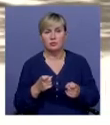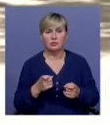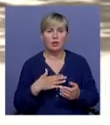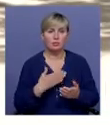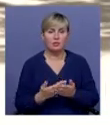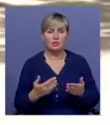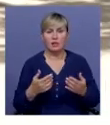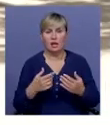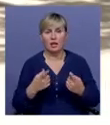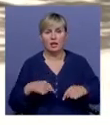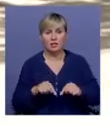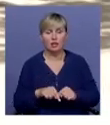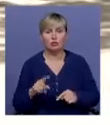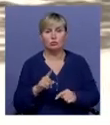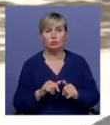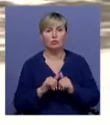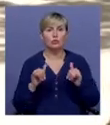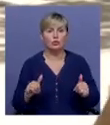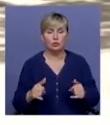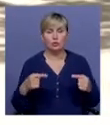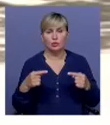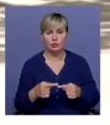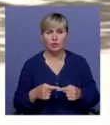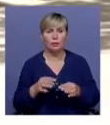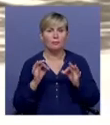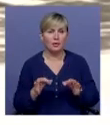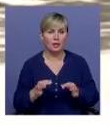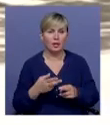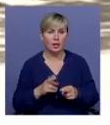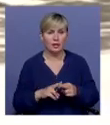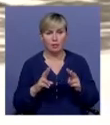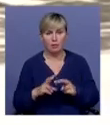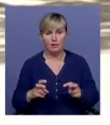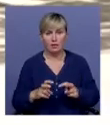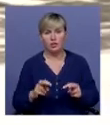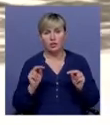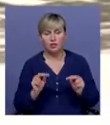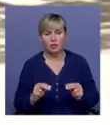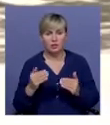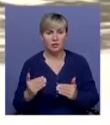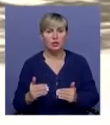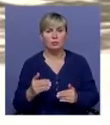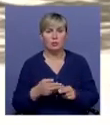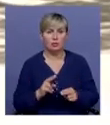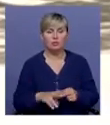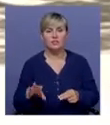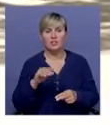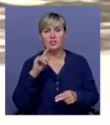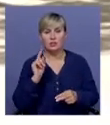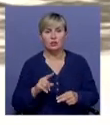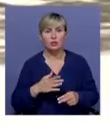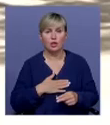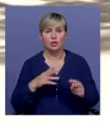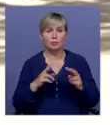общественных организаций до чтобы увеличить достоверность и правильность этих проверок честность их потому что все знают что наш